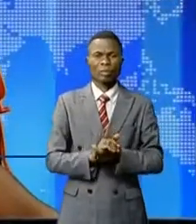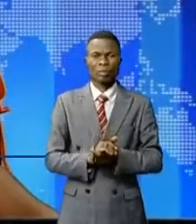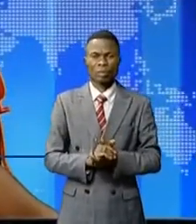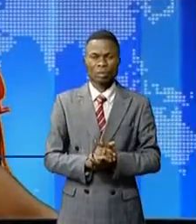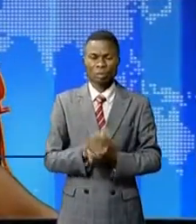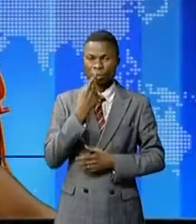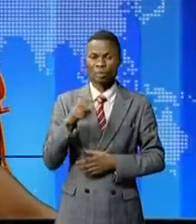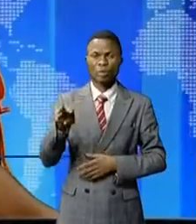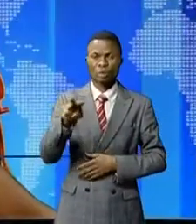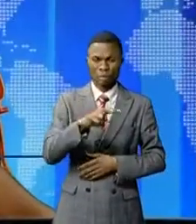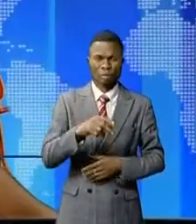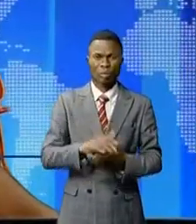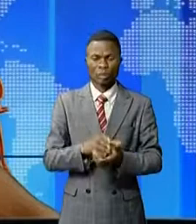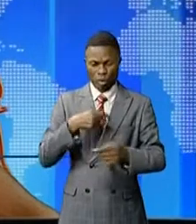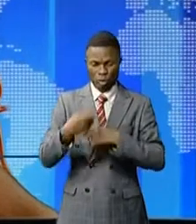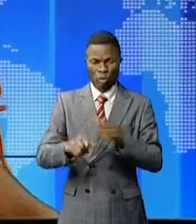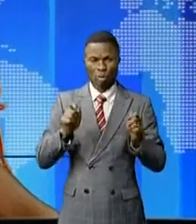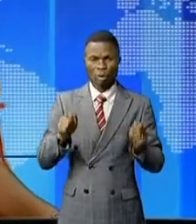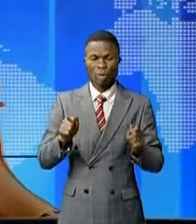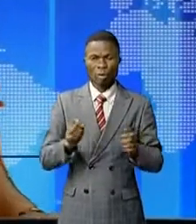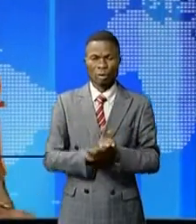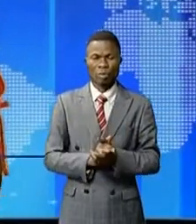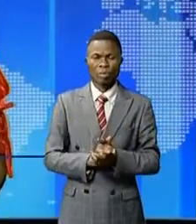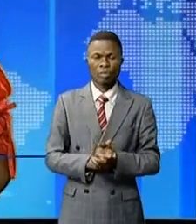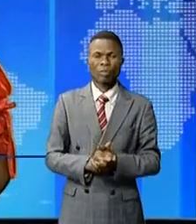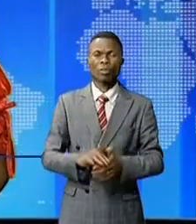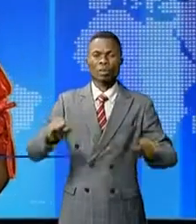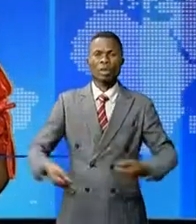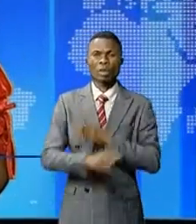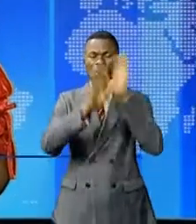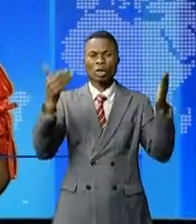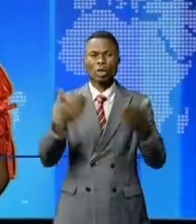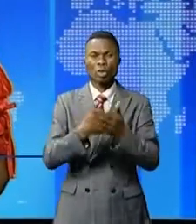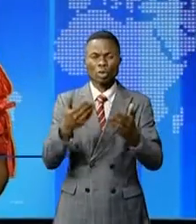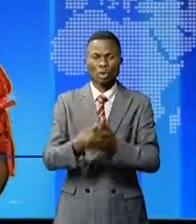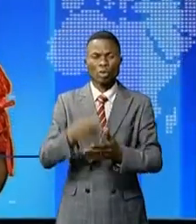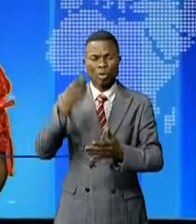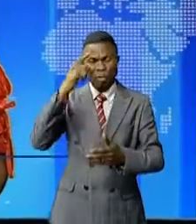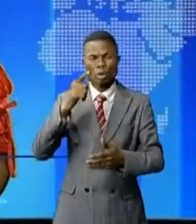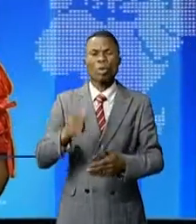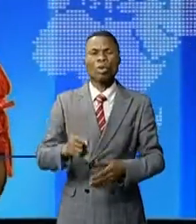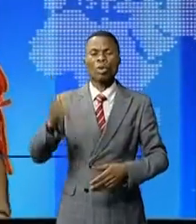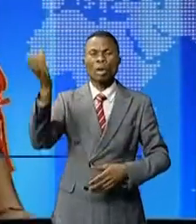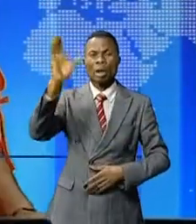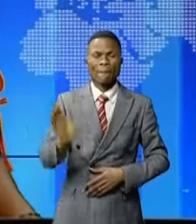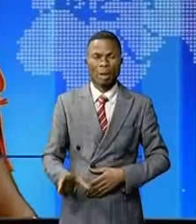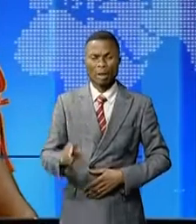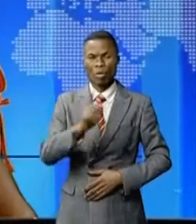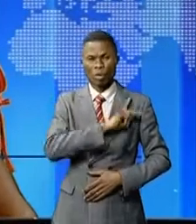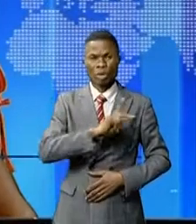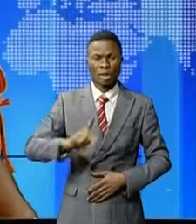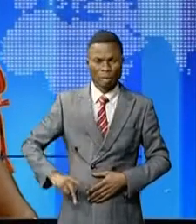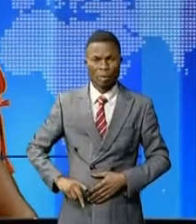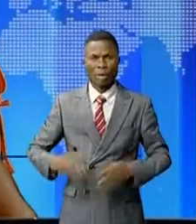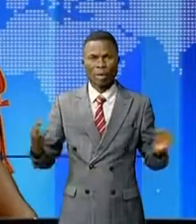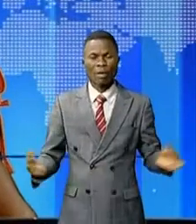Je vous le disais à l'entrée de ce journal, Kamba Nouvelle Jérusalem, la religion kimbanguiste célèbre la fête